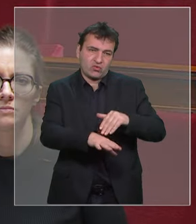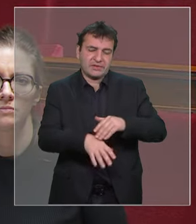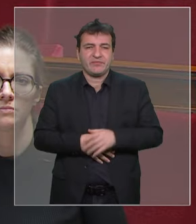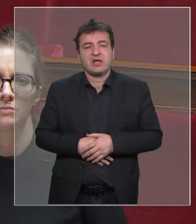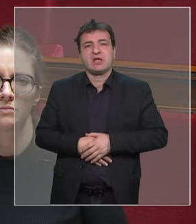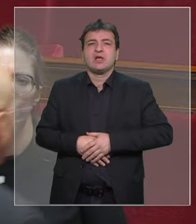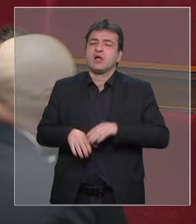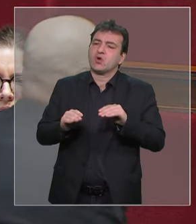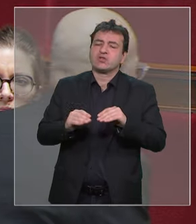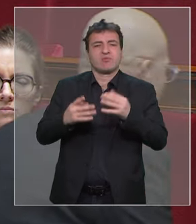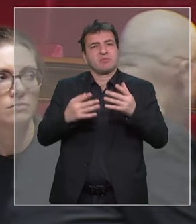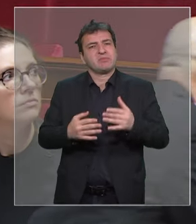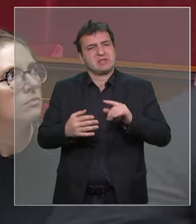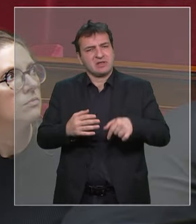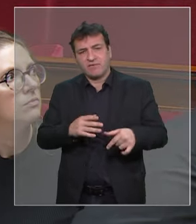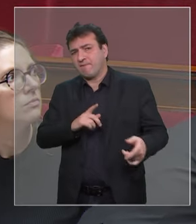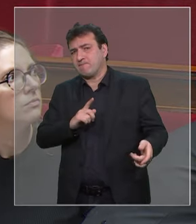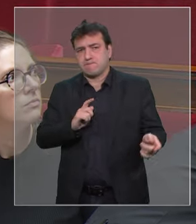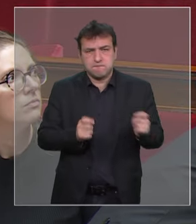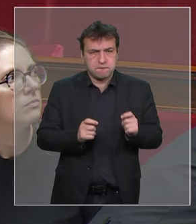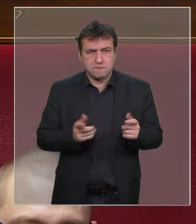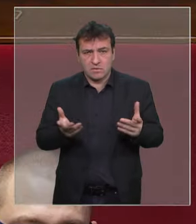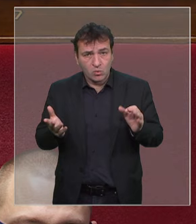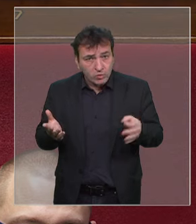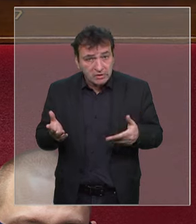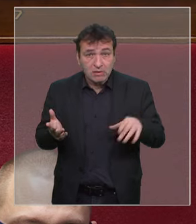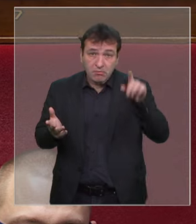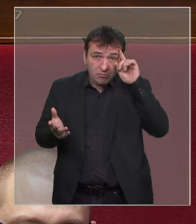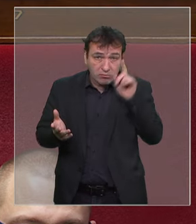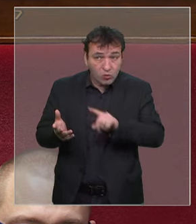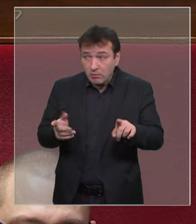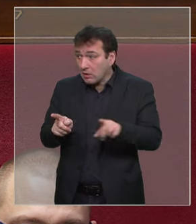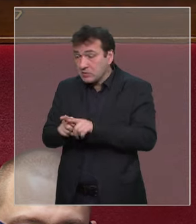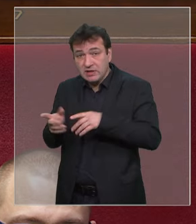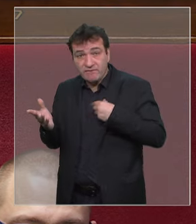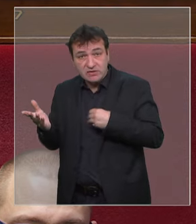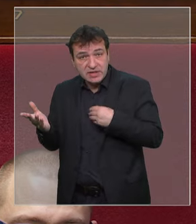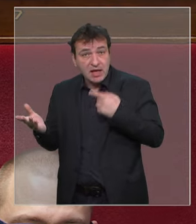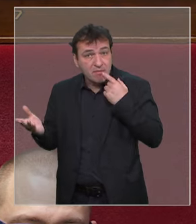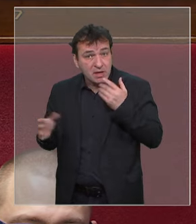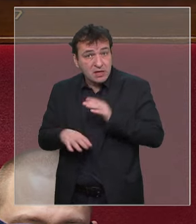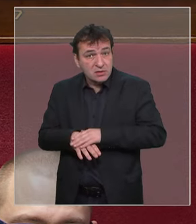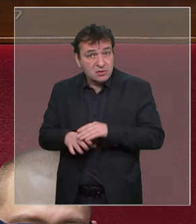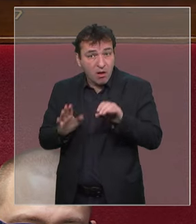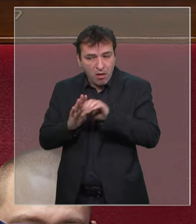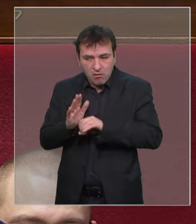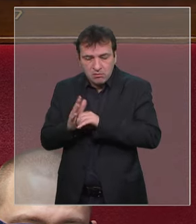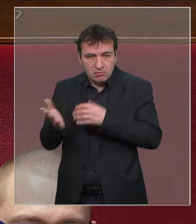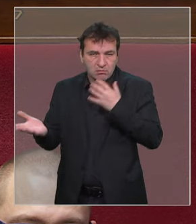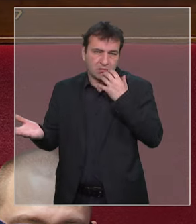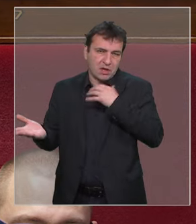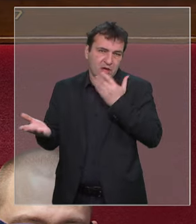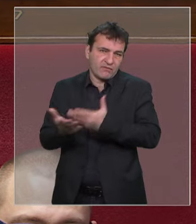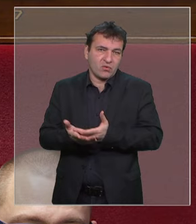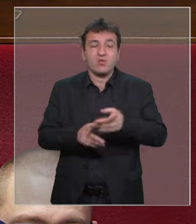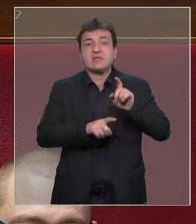doit être prioritairement rénové. Soit, mais que ne le faites-vous aussi pour celui du français? Avez-vous parlé du désastre de l'orthographe ou de l'histoire